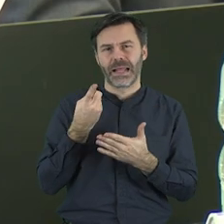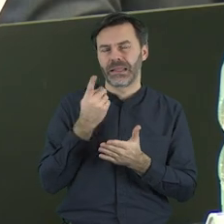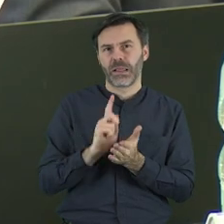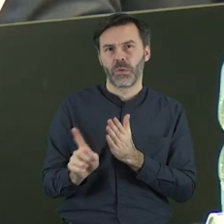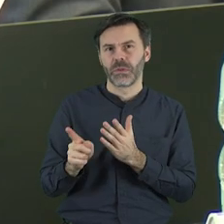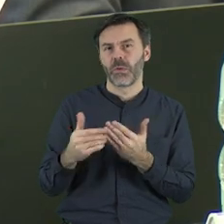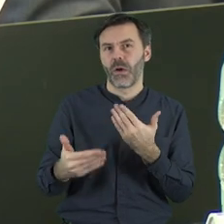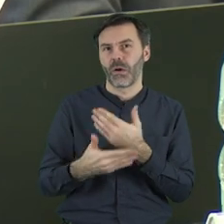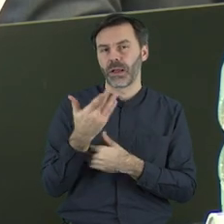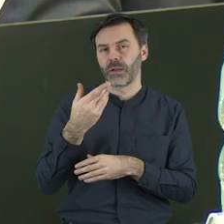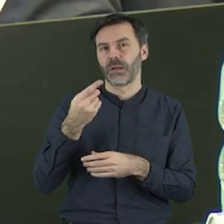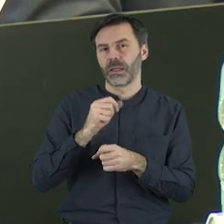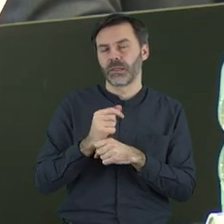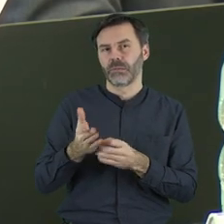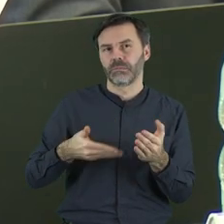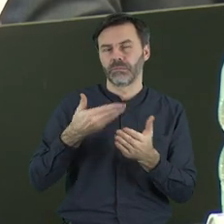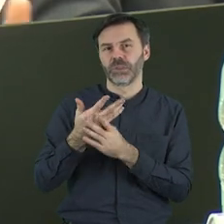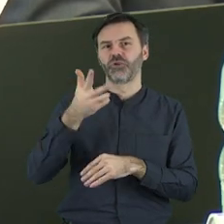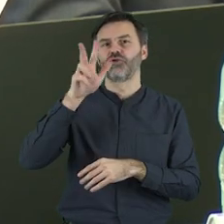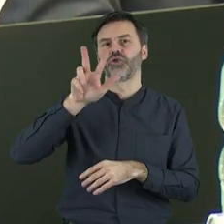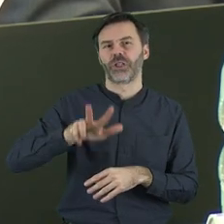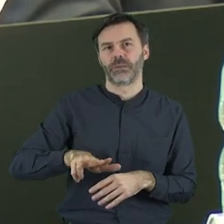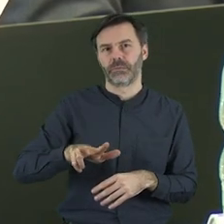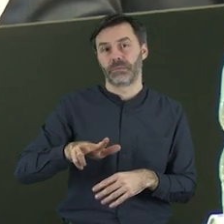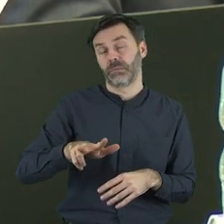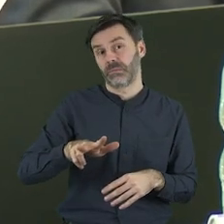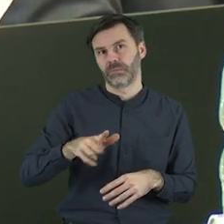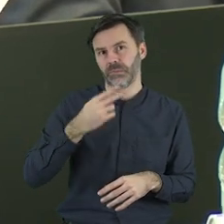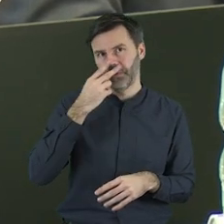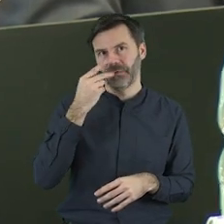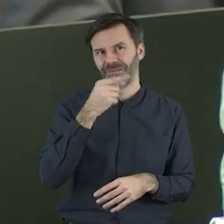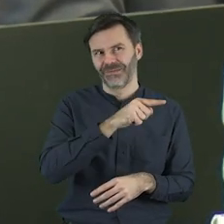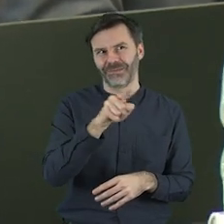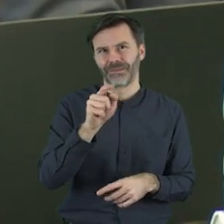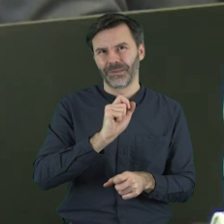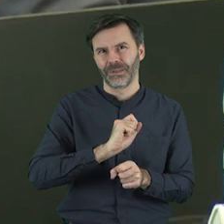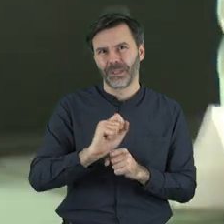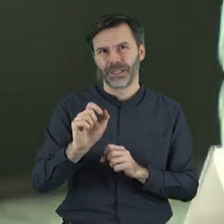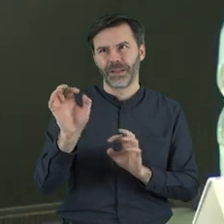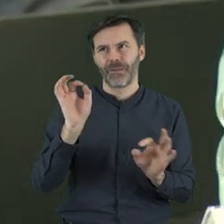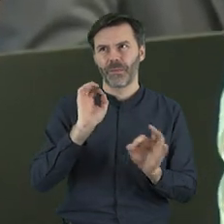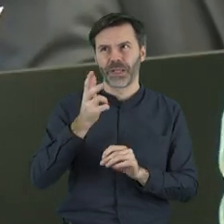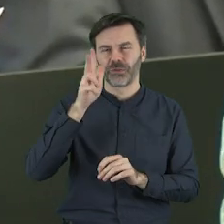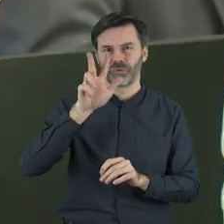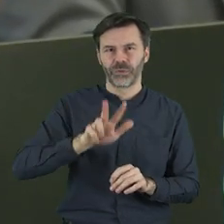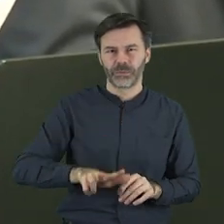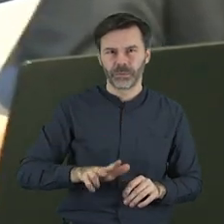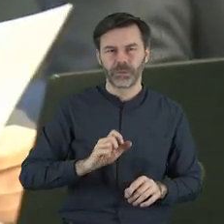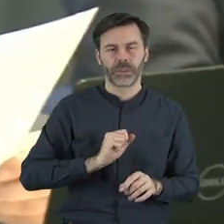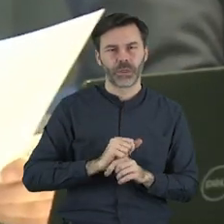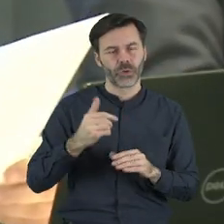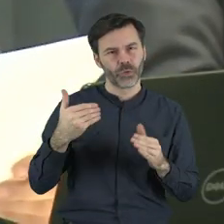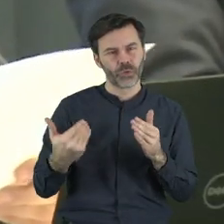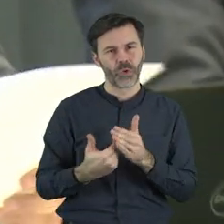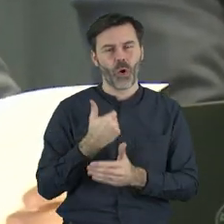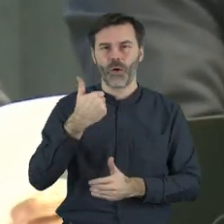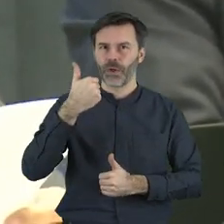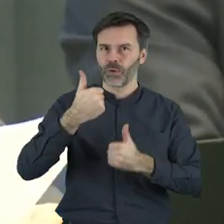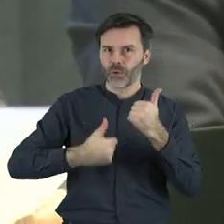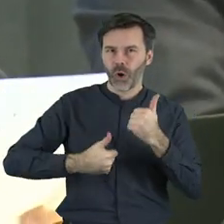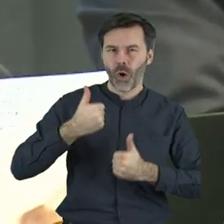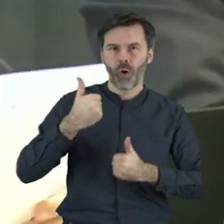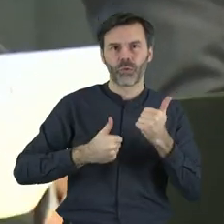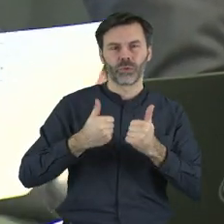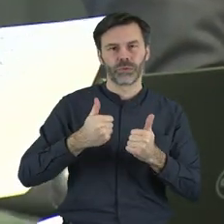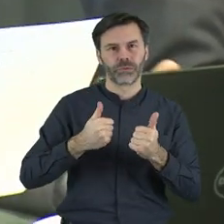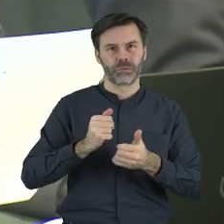państwo też wiecie. Jest kolejne postępowanie konkursowe czy przetargowe rozpisane? No jest